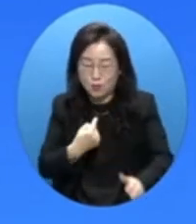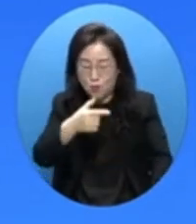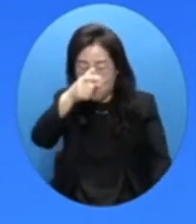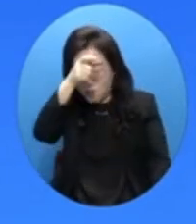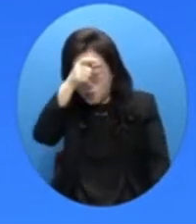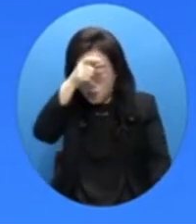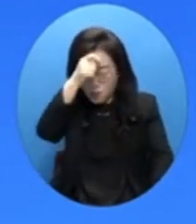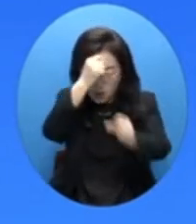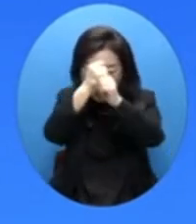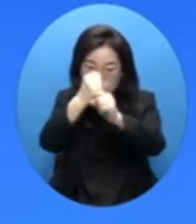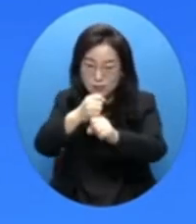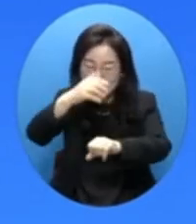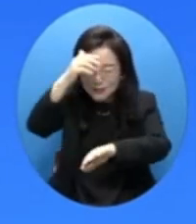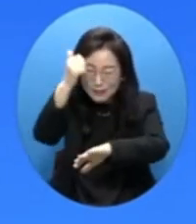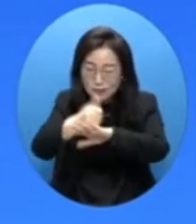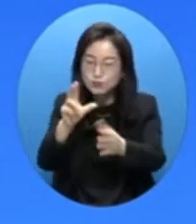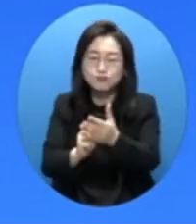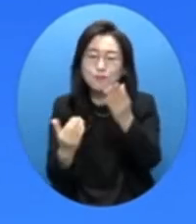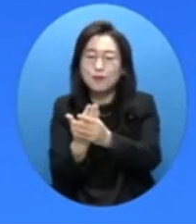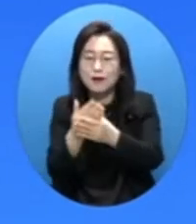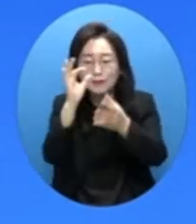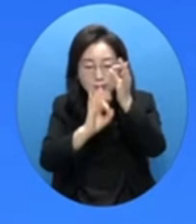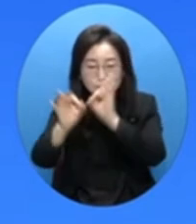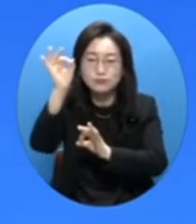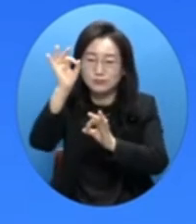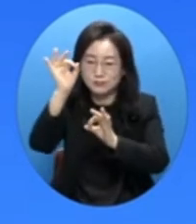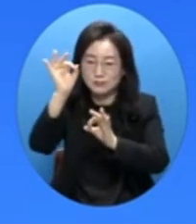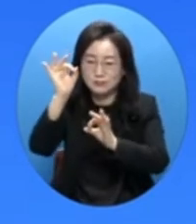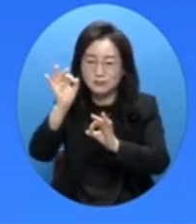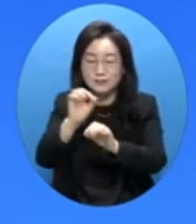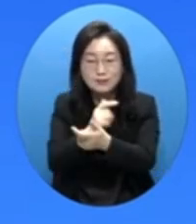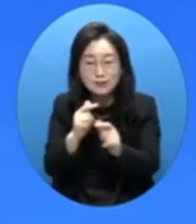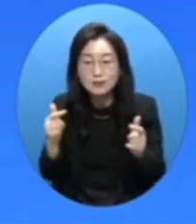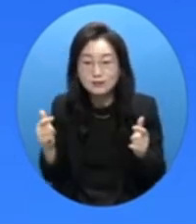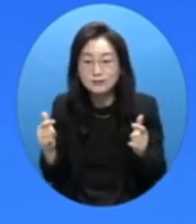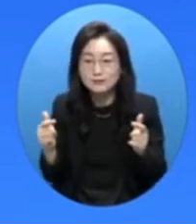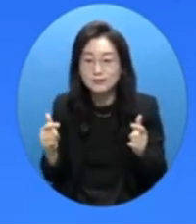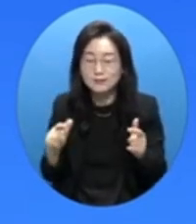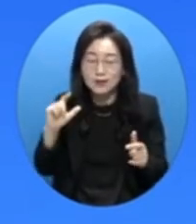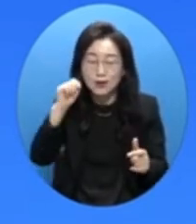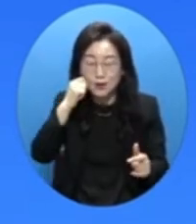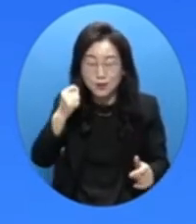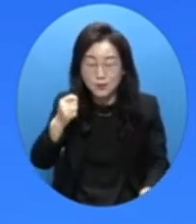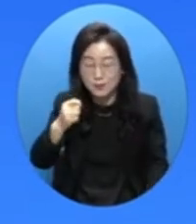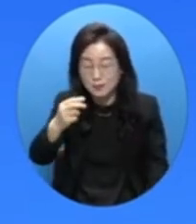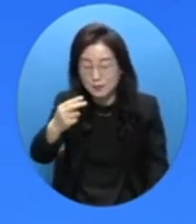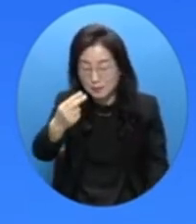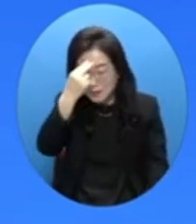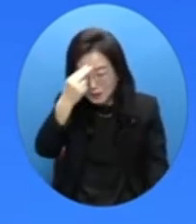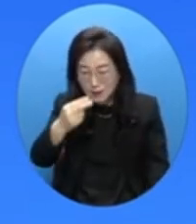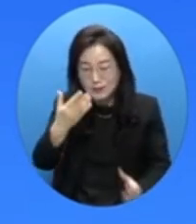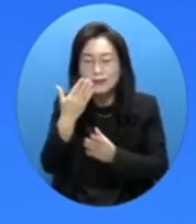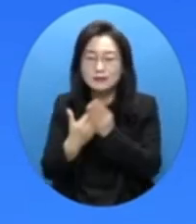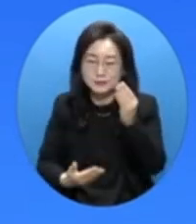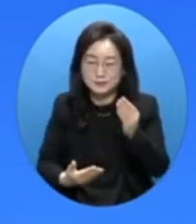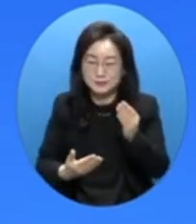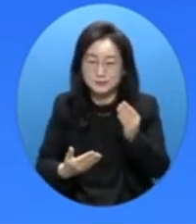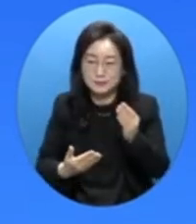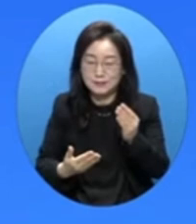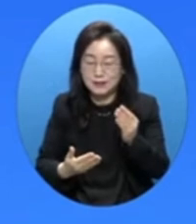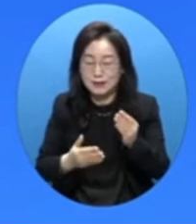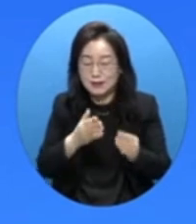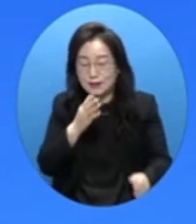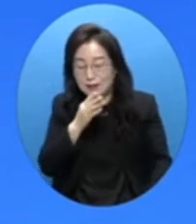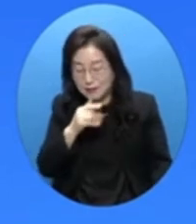살아가면 늘 우리는 문제를 만납니다 실수도 하고 여러가지 어려운 일에 처해서 낙심하기도 합니다 그렇기 때문에 그럴